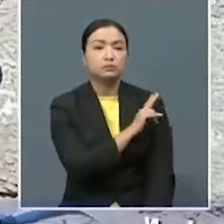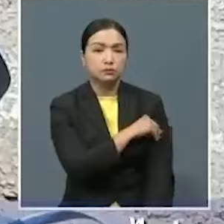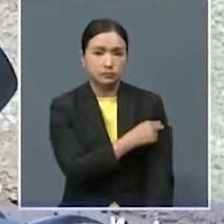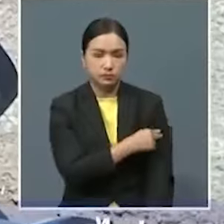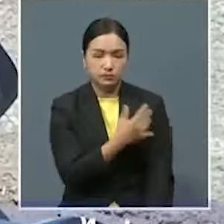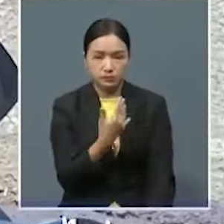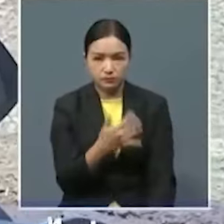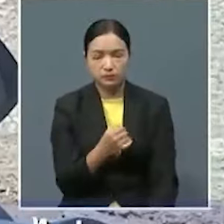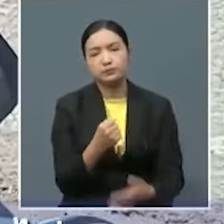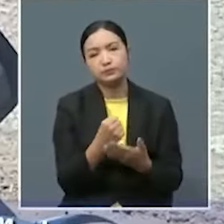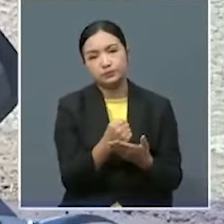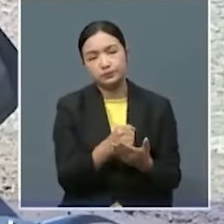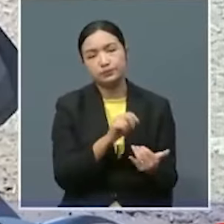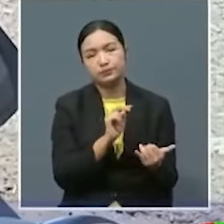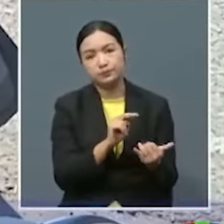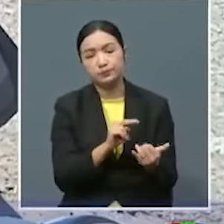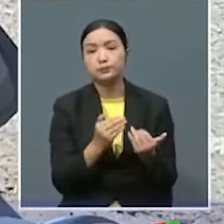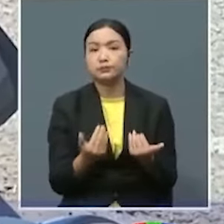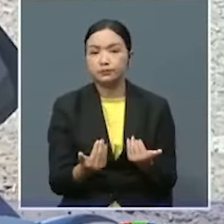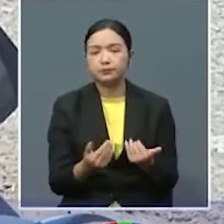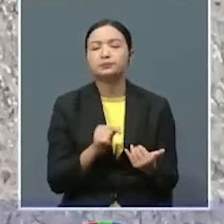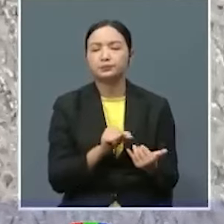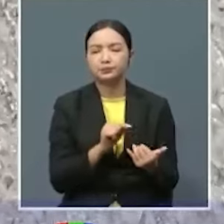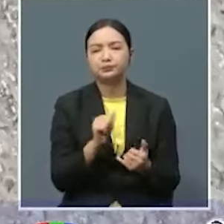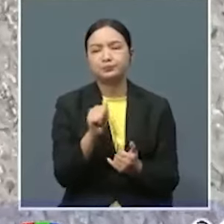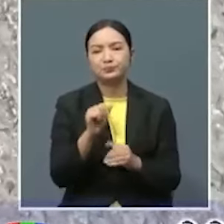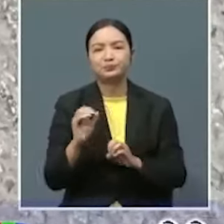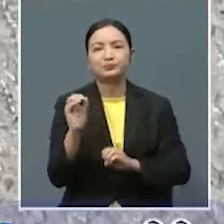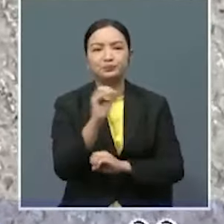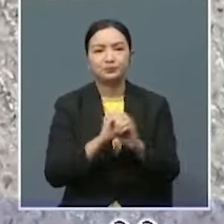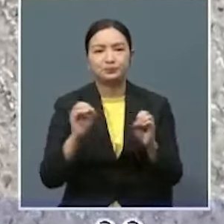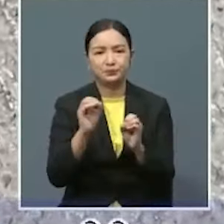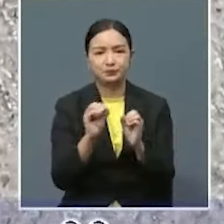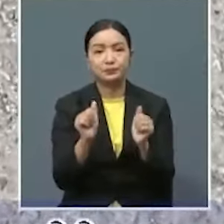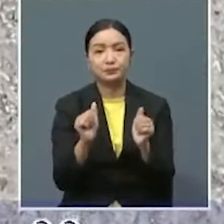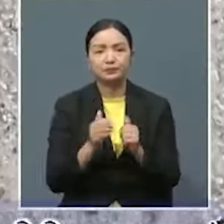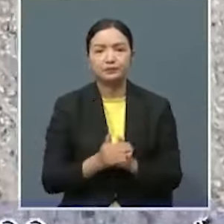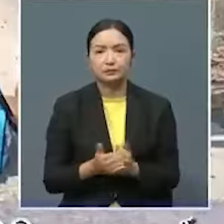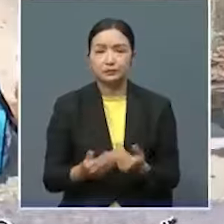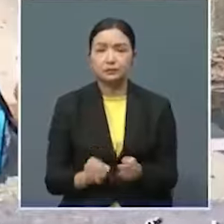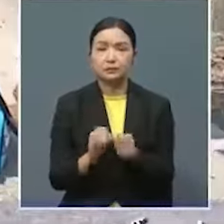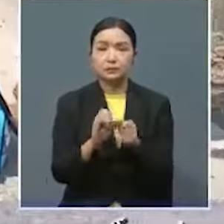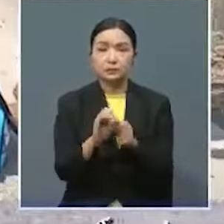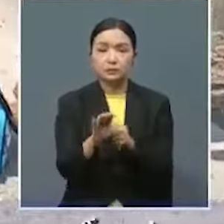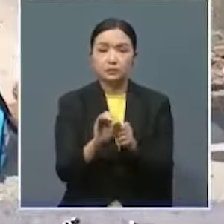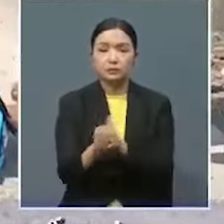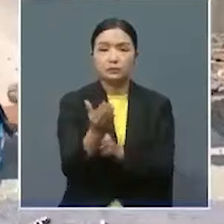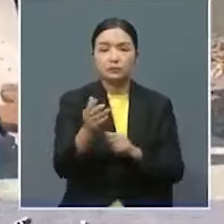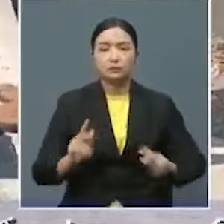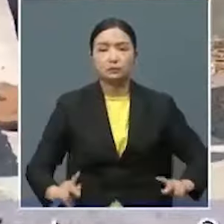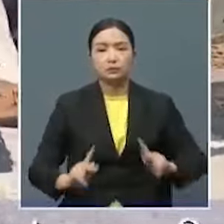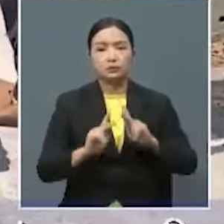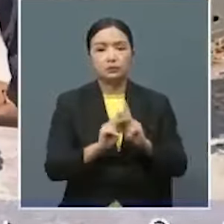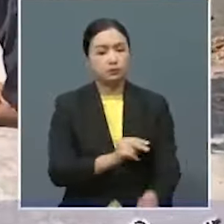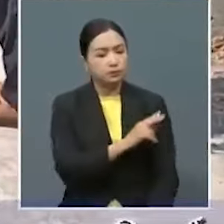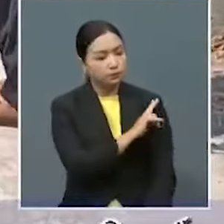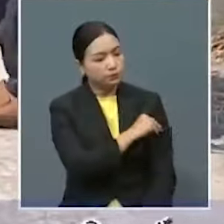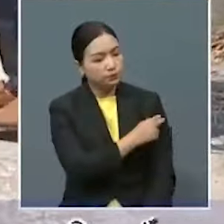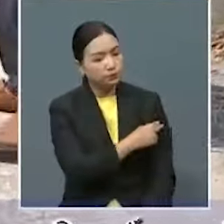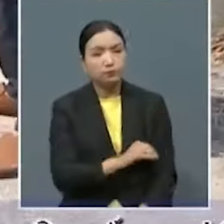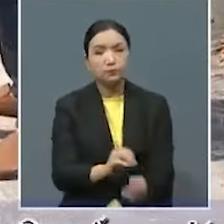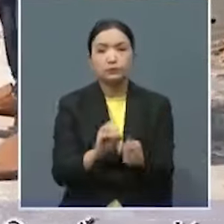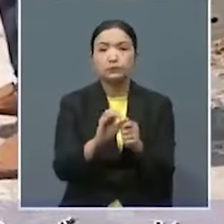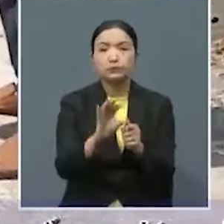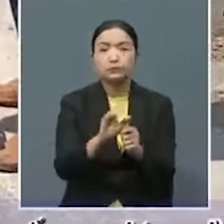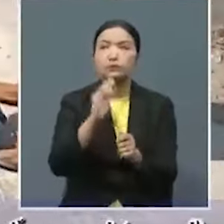ธรค่ะเพื่อให้การช่วยเหลือแล้วก็ล่าสุดอาการปลอดภัยดีแล้วทีนี้เองเรามีคำแนะนำดีๆนะคะจากกระทรวงสาธารณสุขด้วยอากาศ